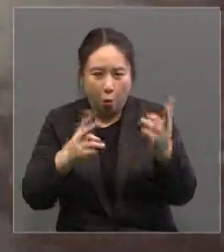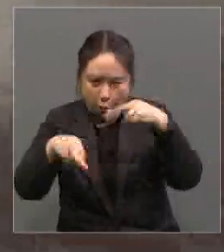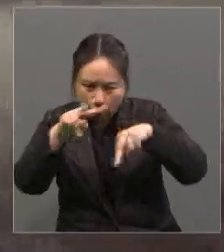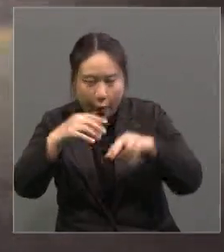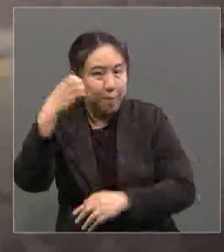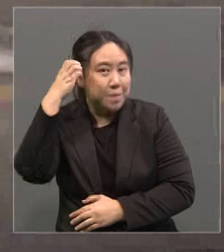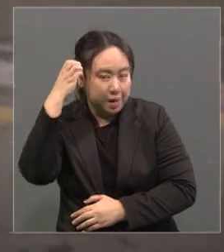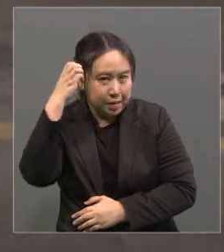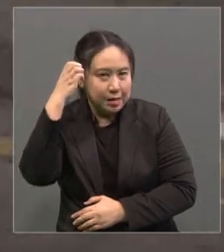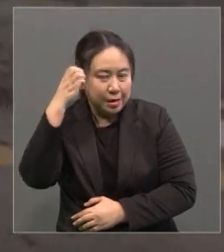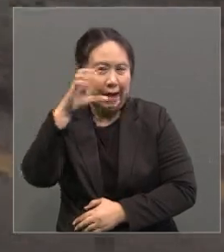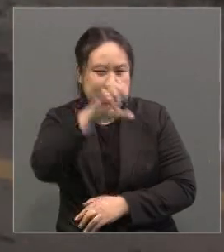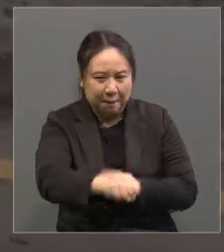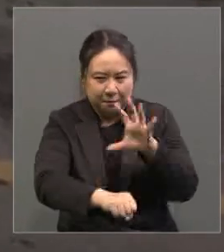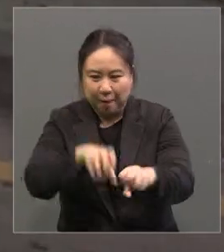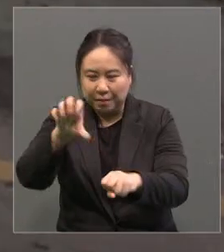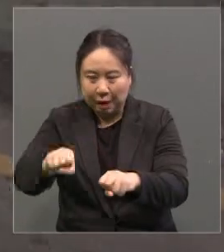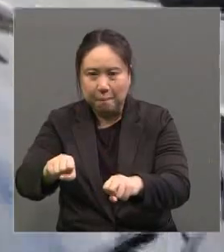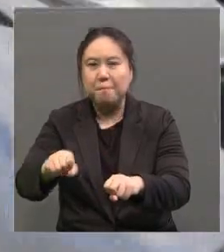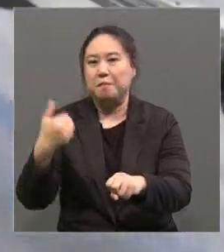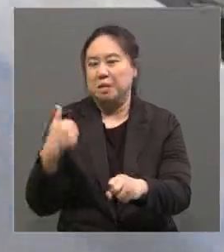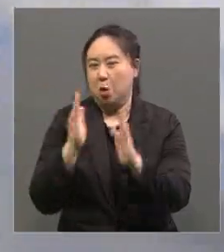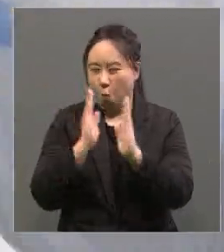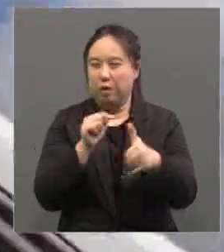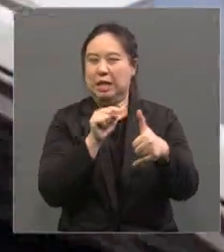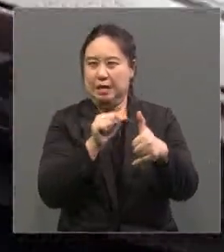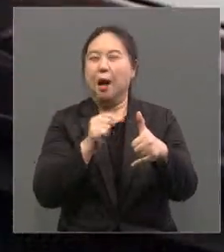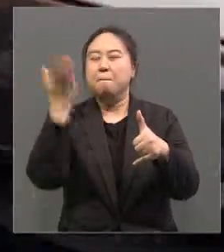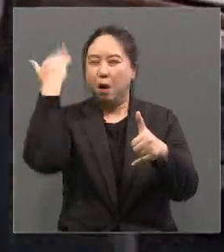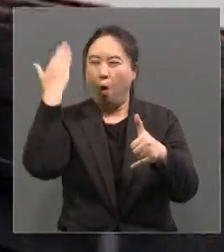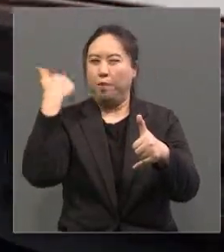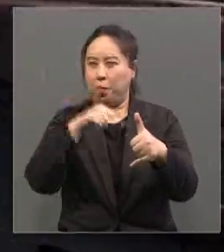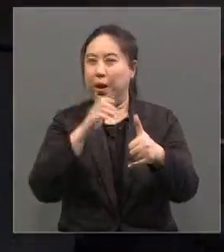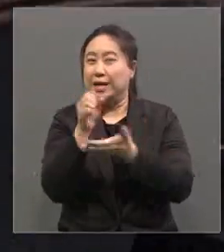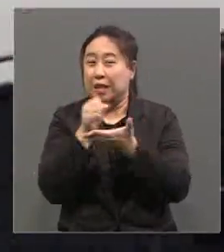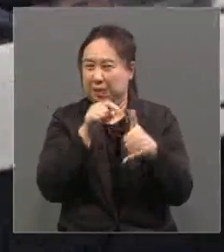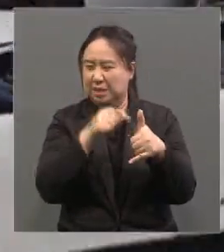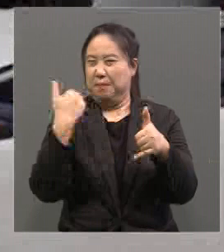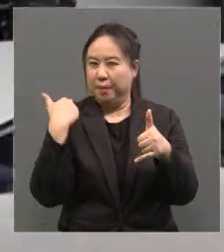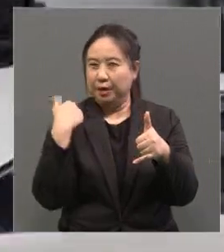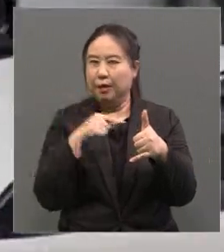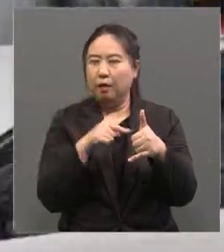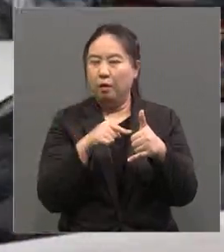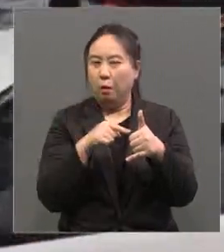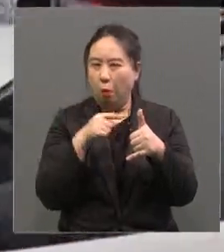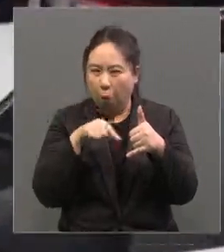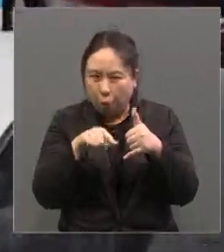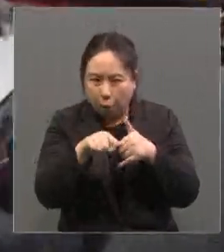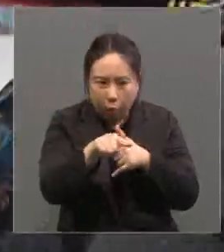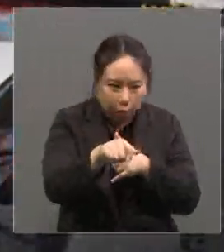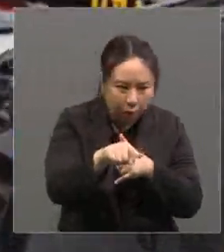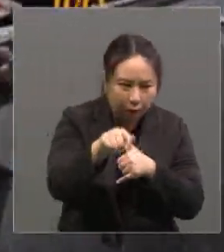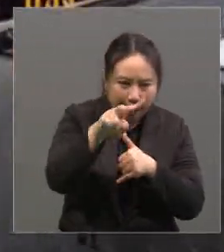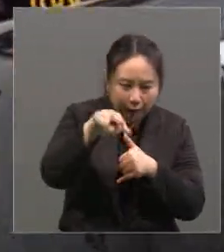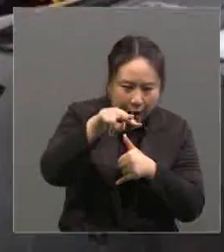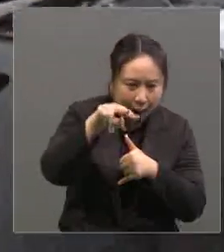แล้วก็มีคนที่เคยมีประวัติเรื่องยาเสพติดก็เลยกลัวว่าจะตามไปถึงแหล่งอีก